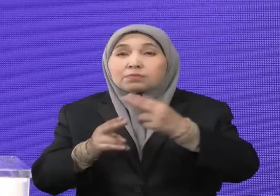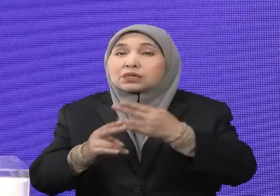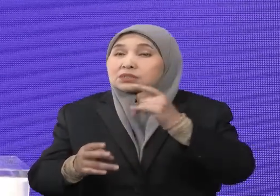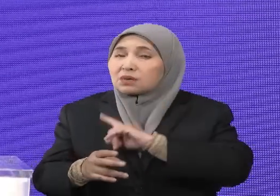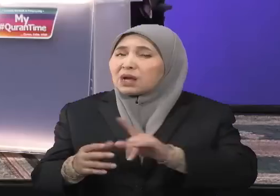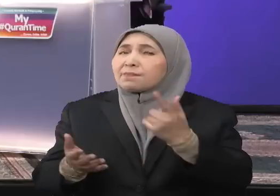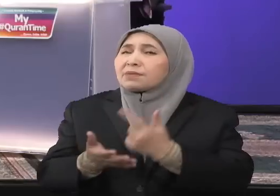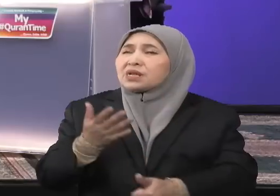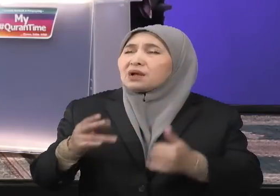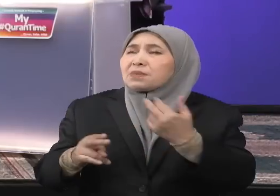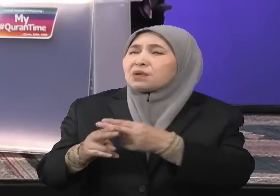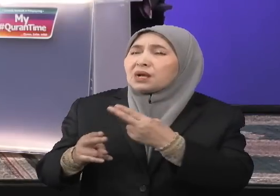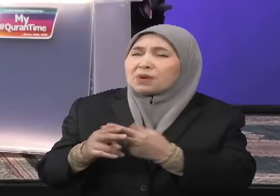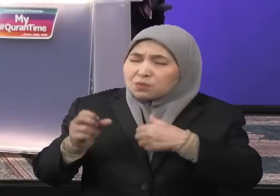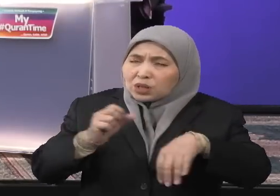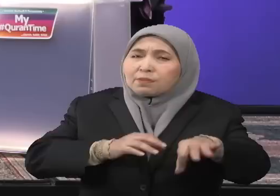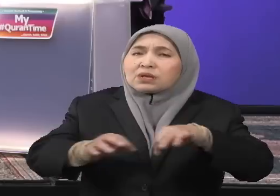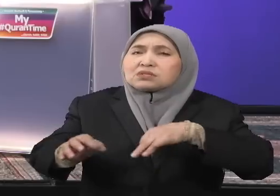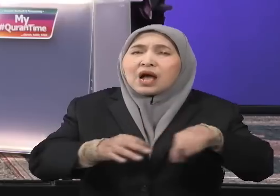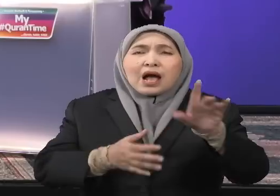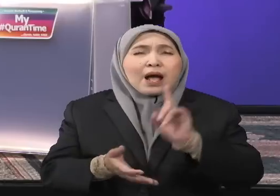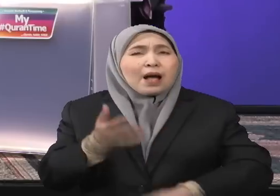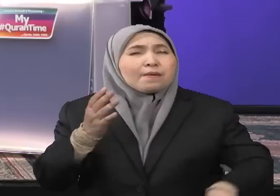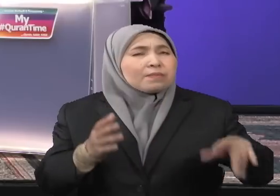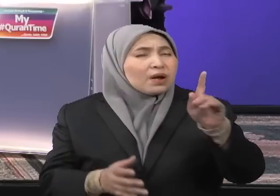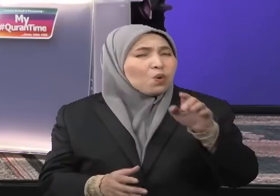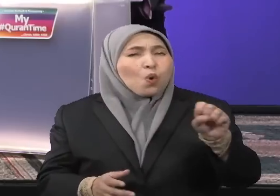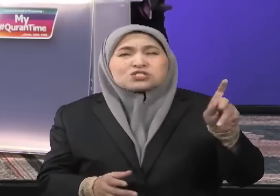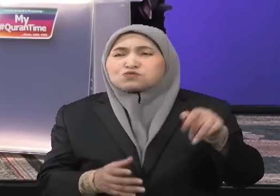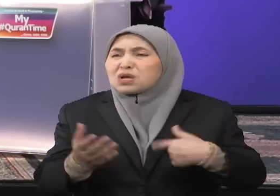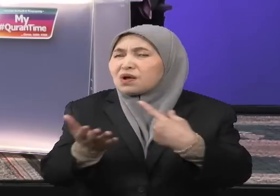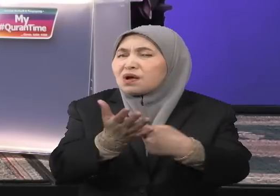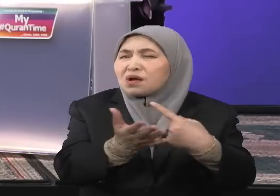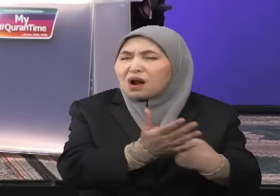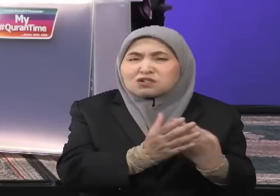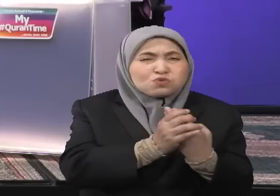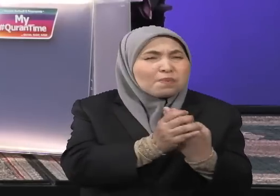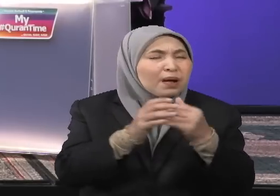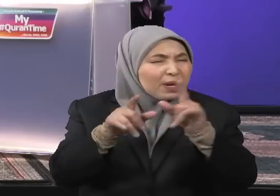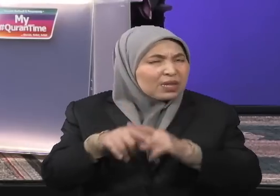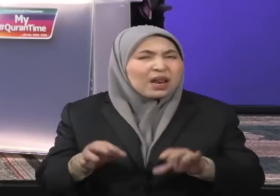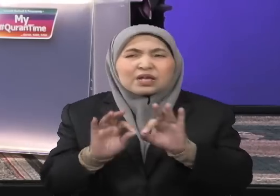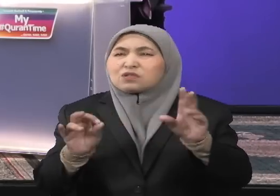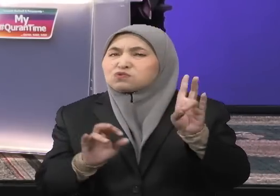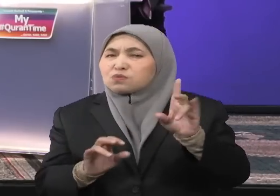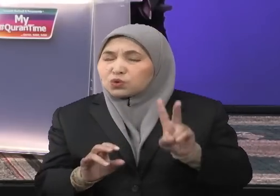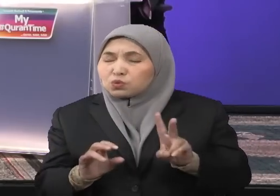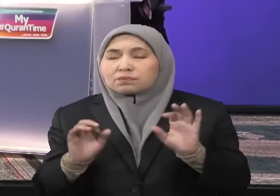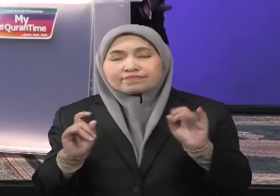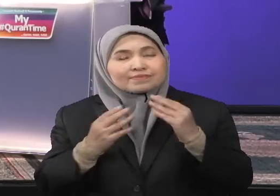bertanya kepada Ustadz untuk Ustad lebih jelas kan apakah yang konspirasi yang terkandung dalam ayat yang ke -72 Oke